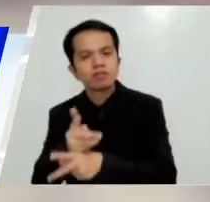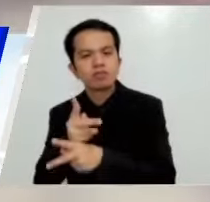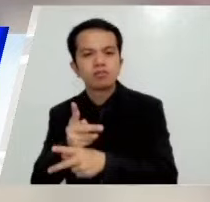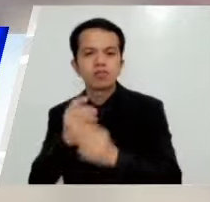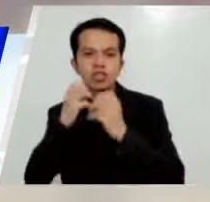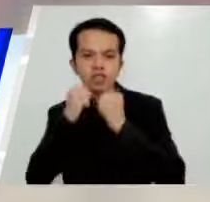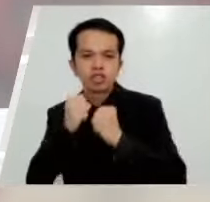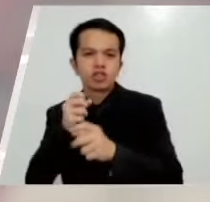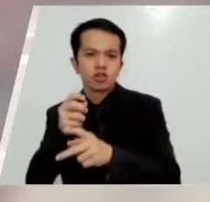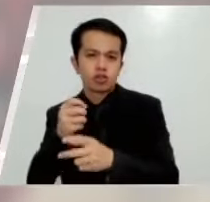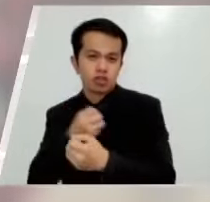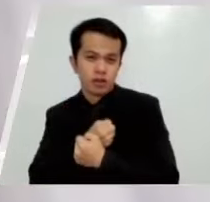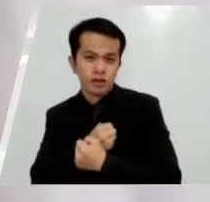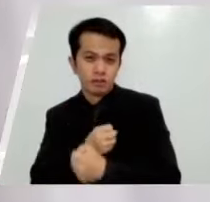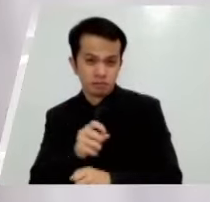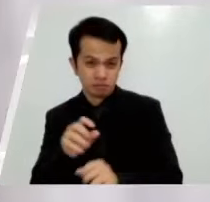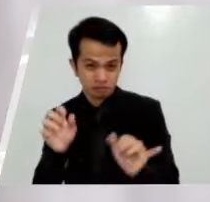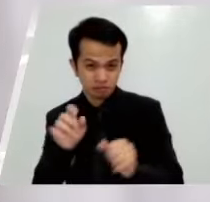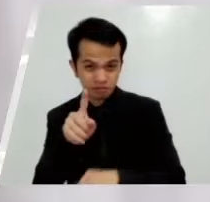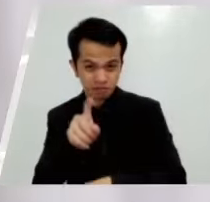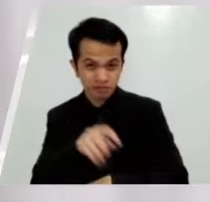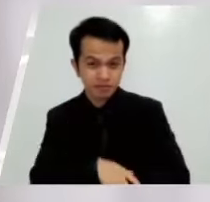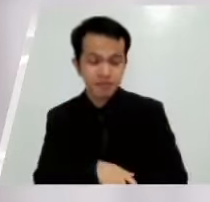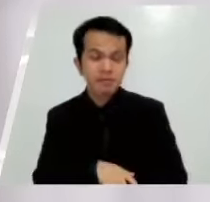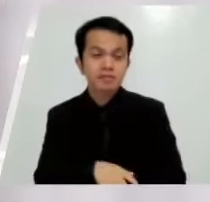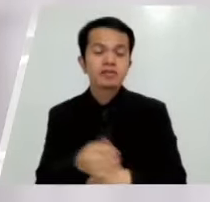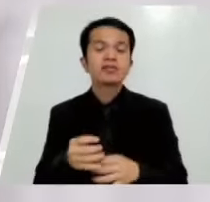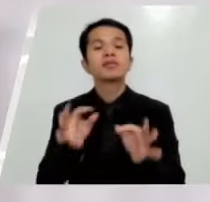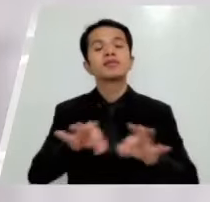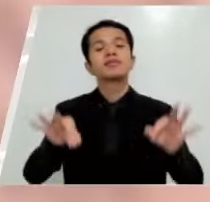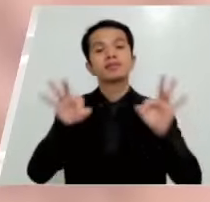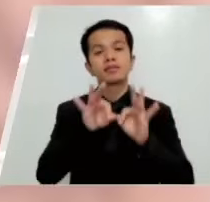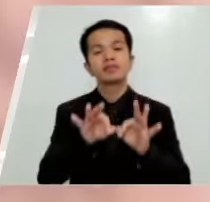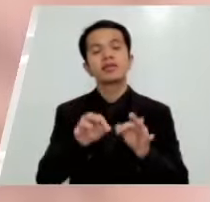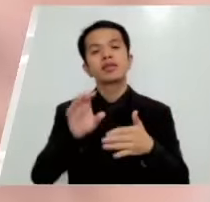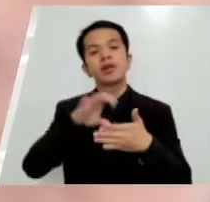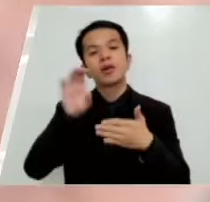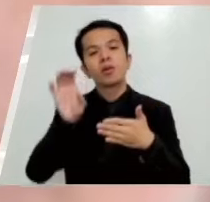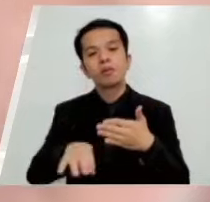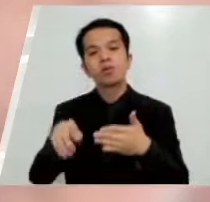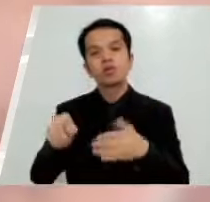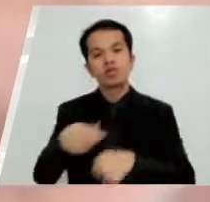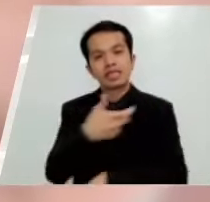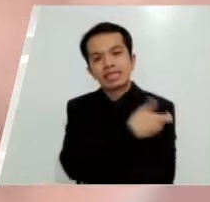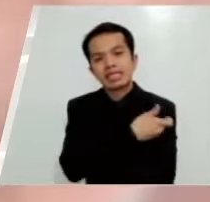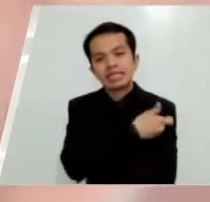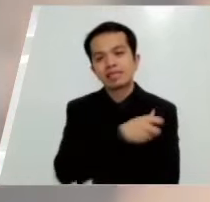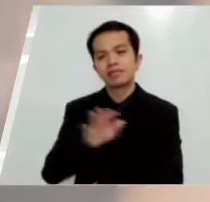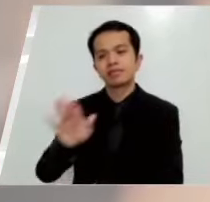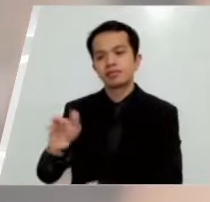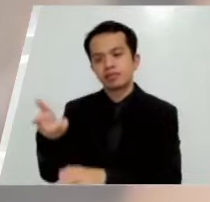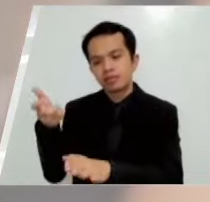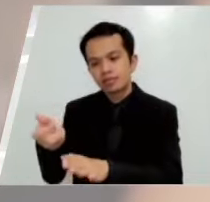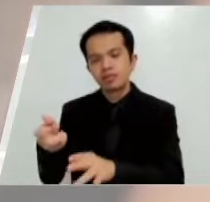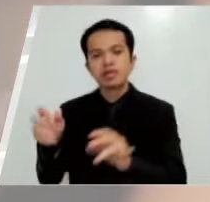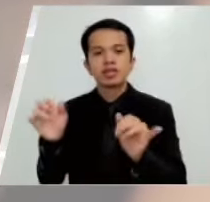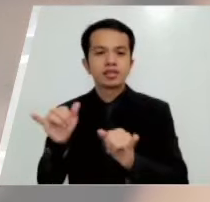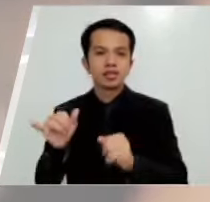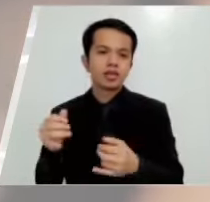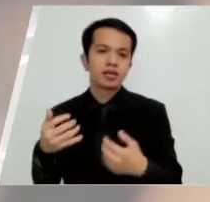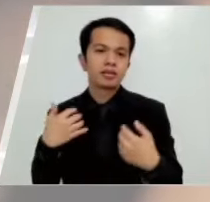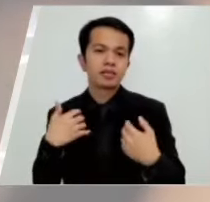Very important po na number one, kompleto po ang bakuna. Kasama po dito ang pagpapakapon or spay and